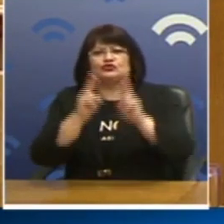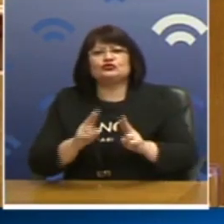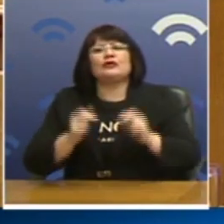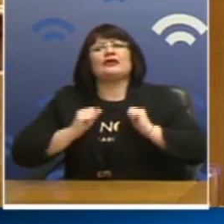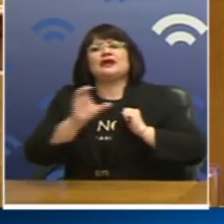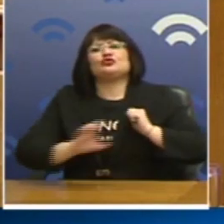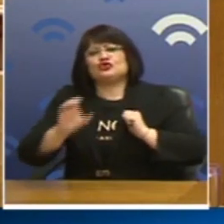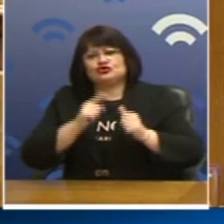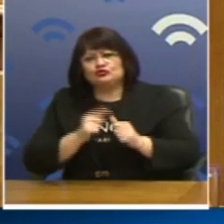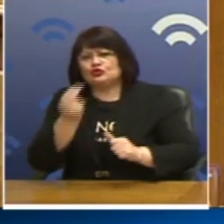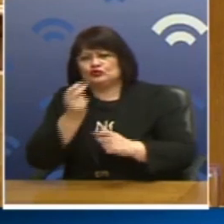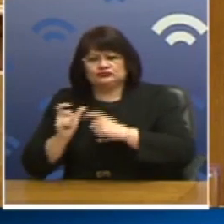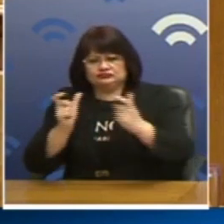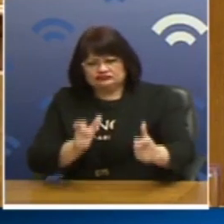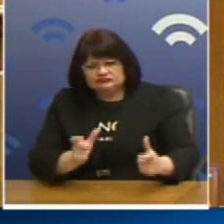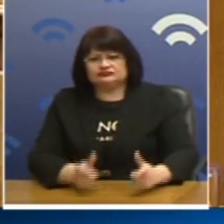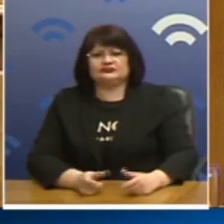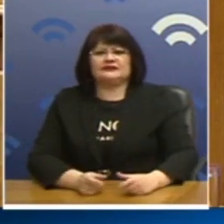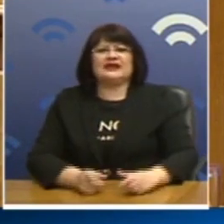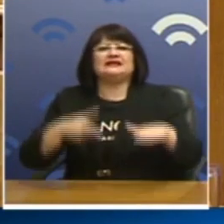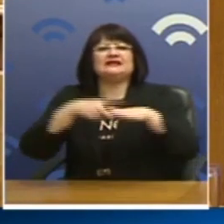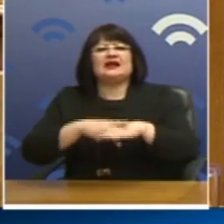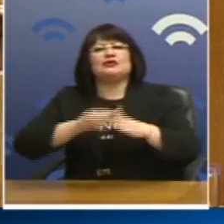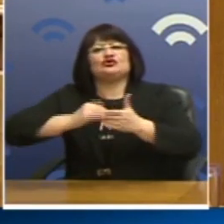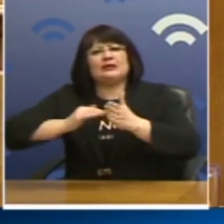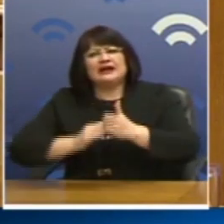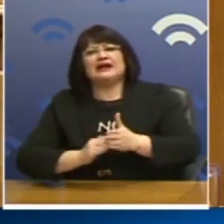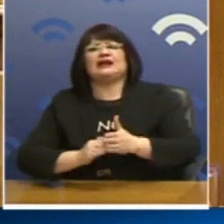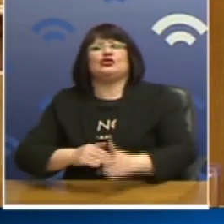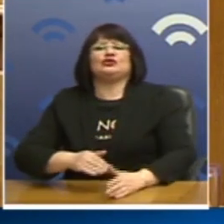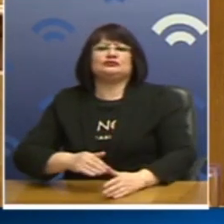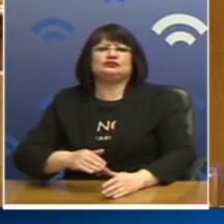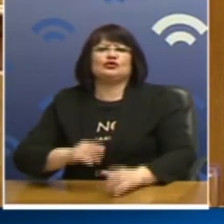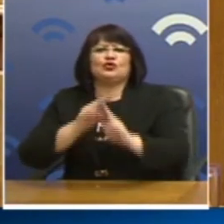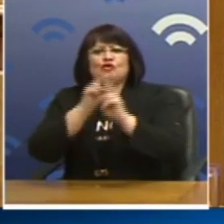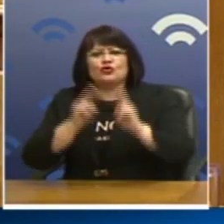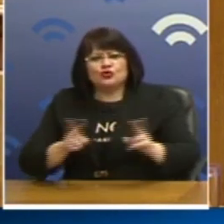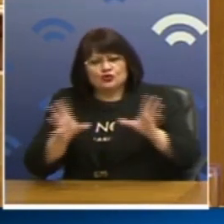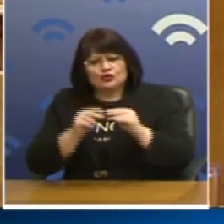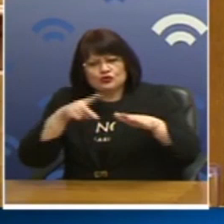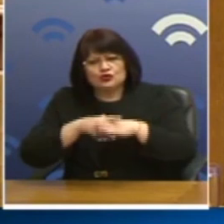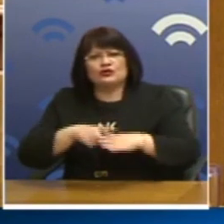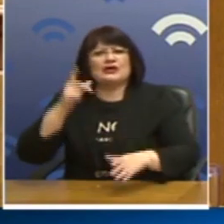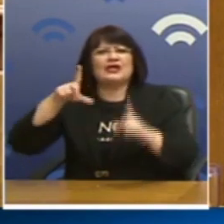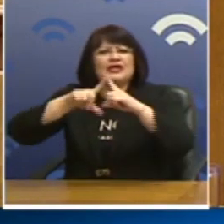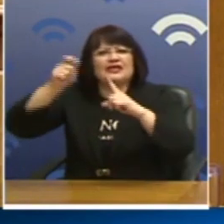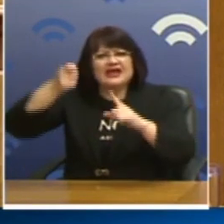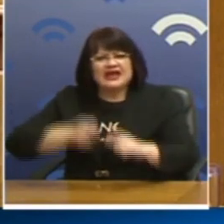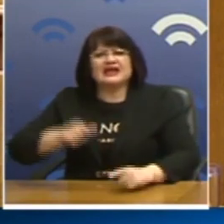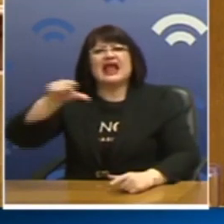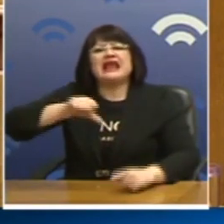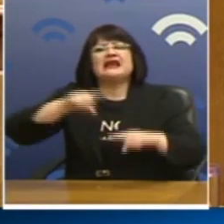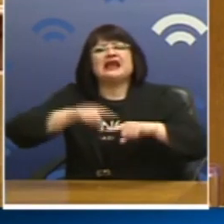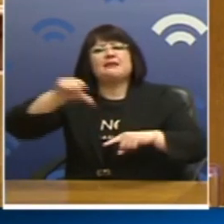την Ομοσπονδία Τραπεζοϋπαλλήλων, ΟΤΟΕ, τα σωματεία των ΕΛΠΕ, τη ΓΕΝΟΠ ΔΕΗ, τους εργαζόμενους του